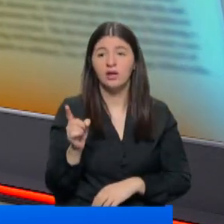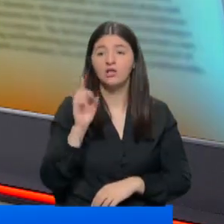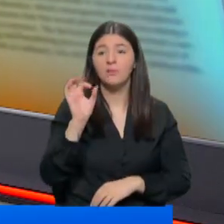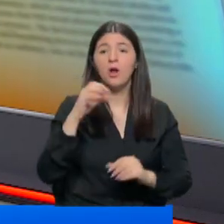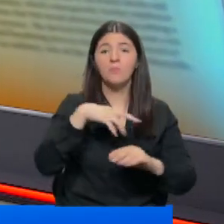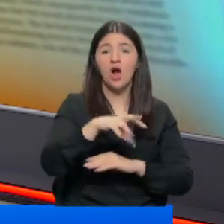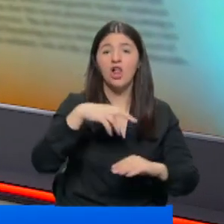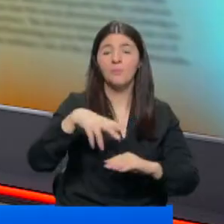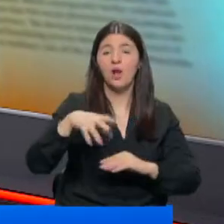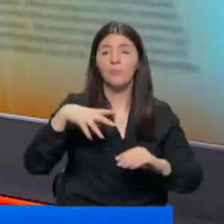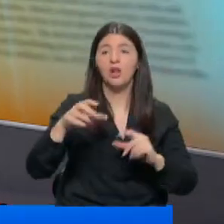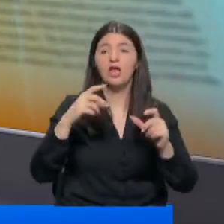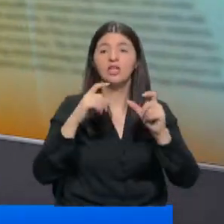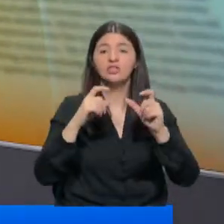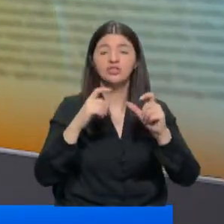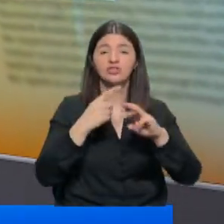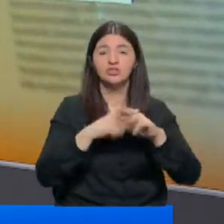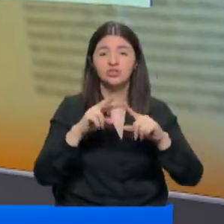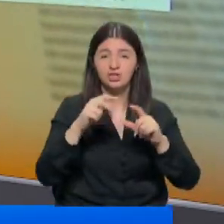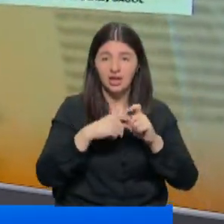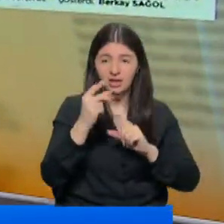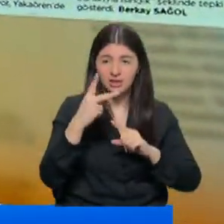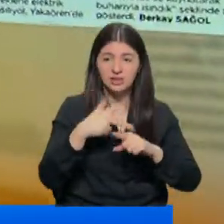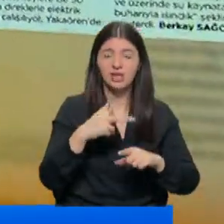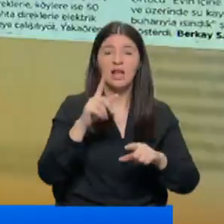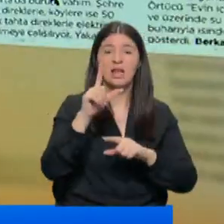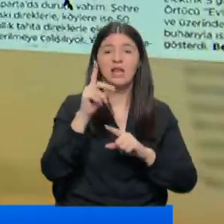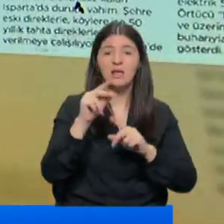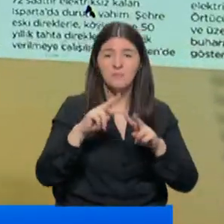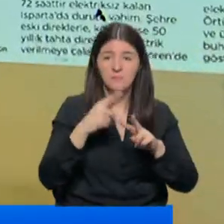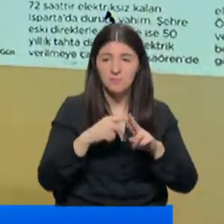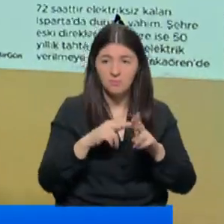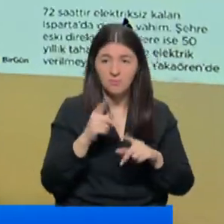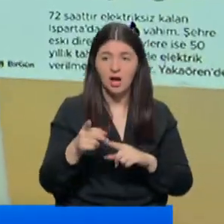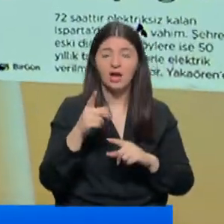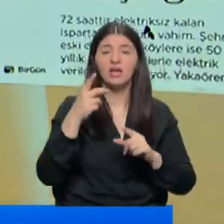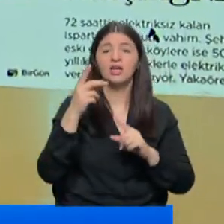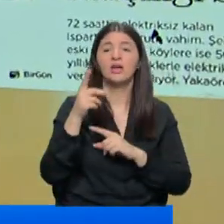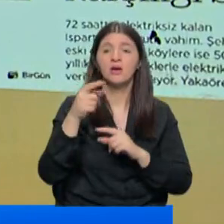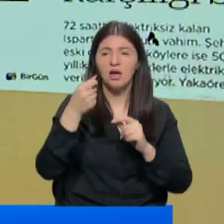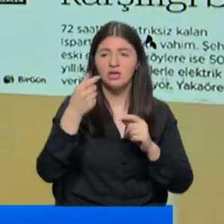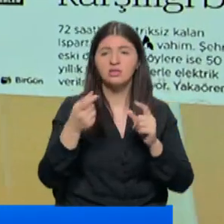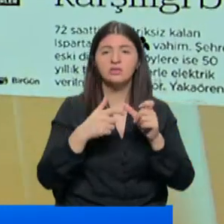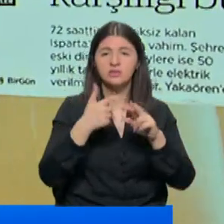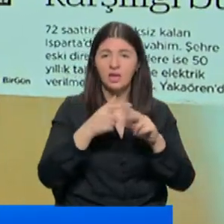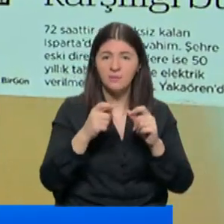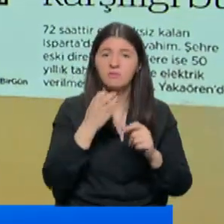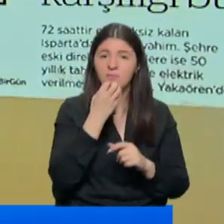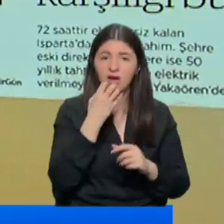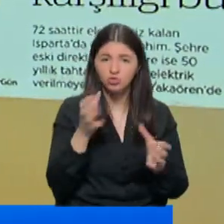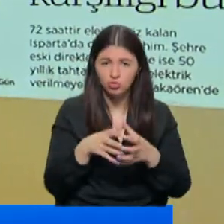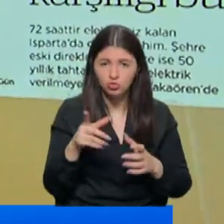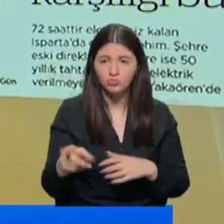bölge bölge Cengiz Limak Kolin bu ayki 2-3 böyle Sabancı grubu